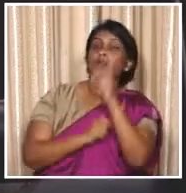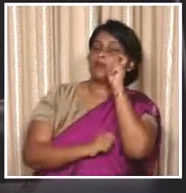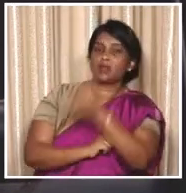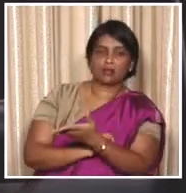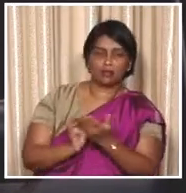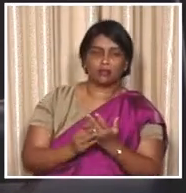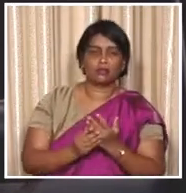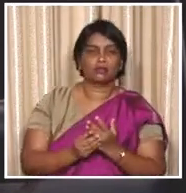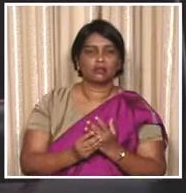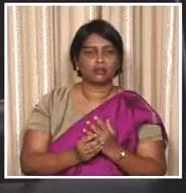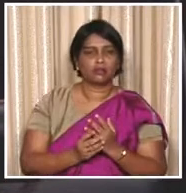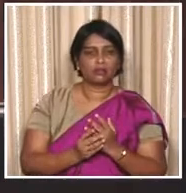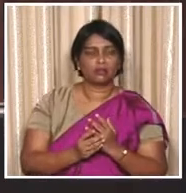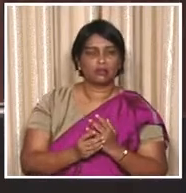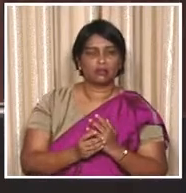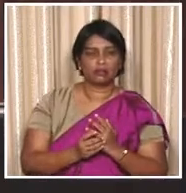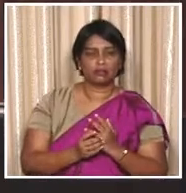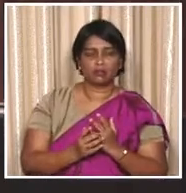ඉස්සල්ලාම